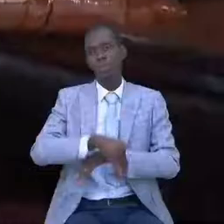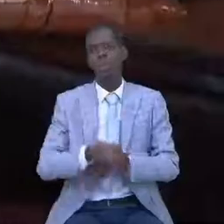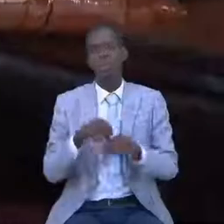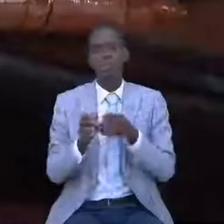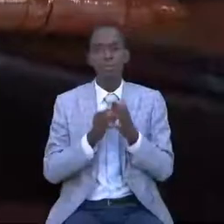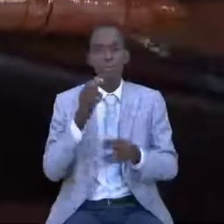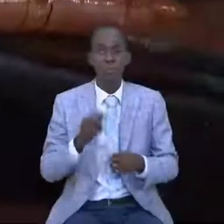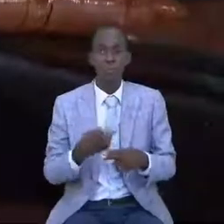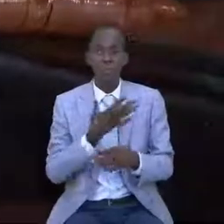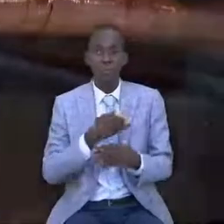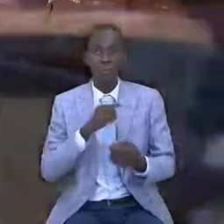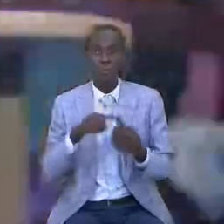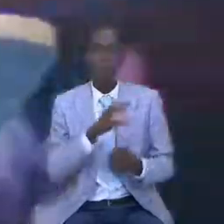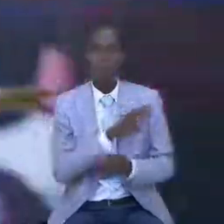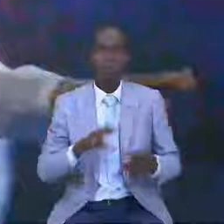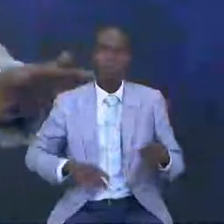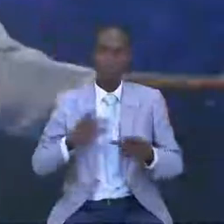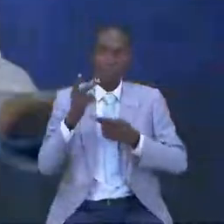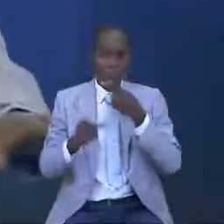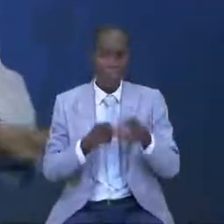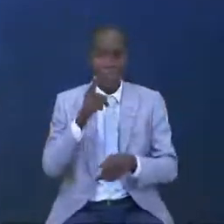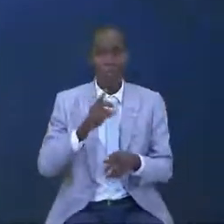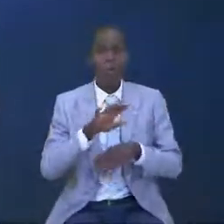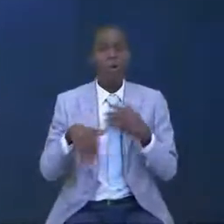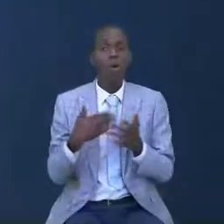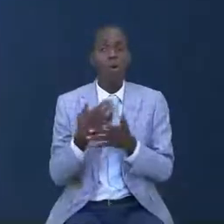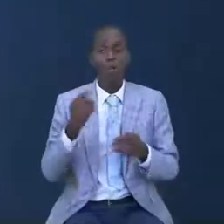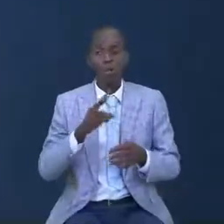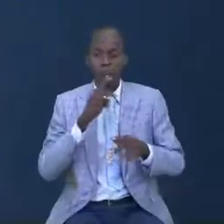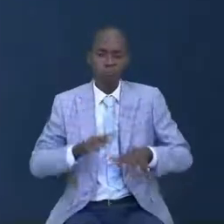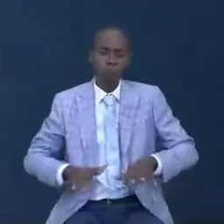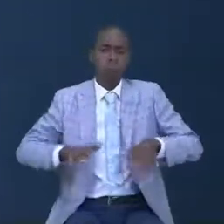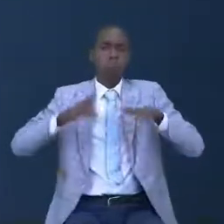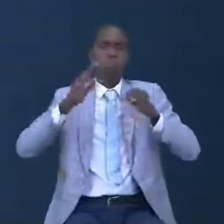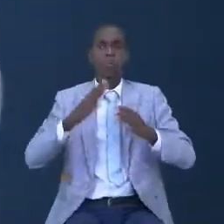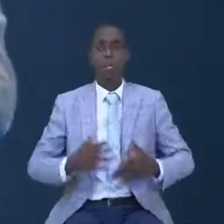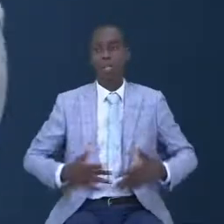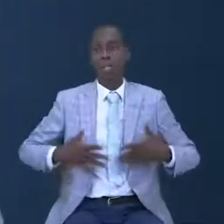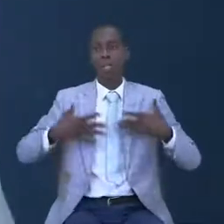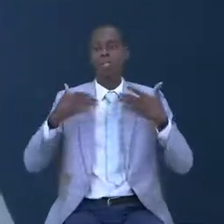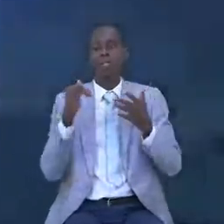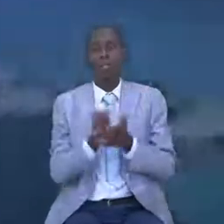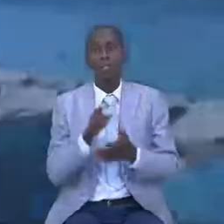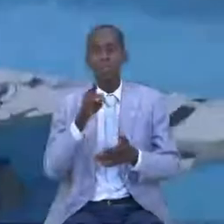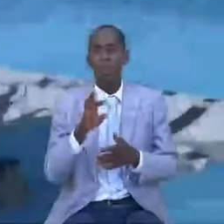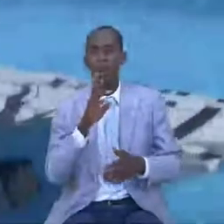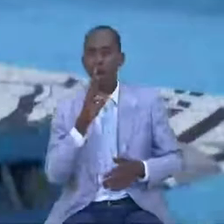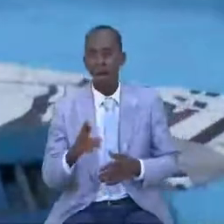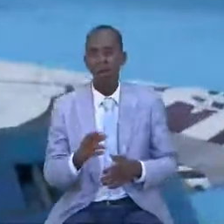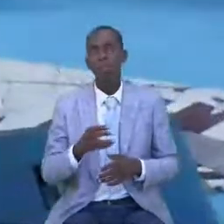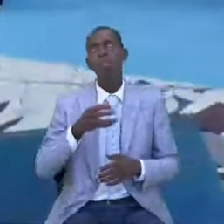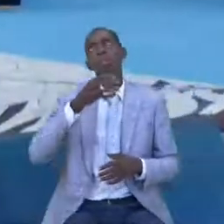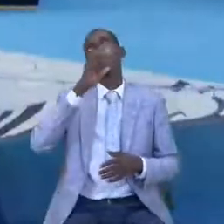visiter. Christ va te rendre visite ce soir. Et dès que Christ te rend visite,